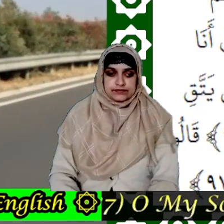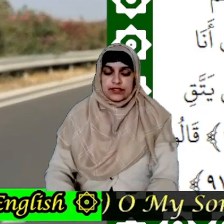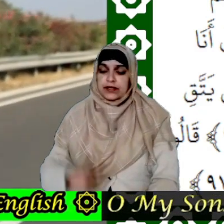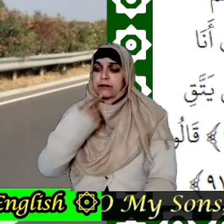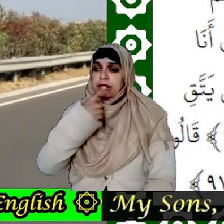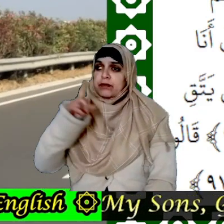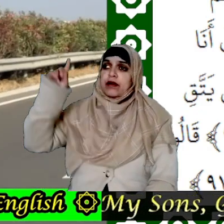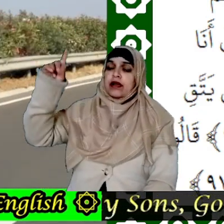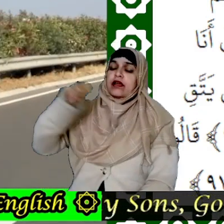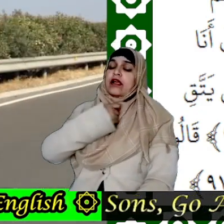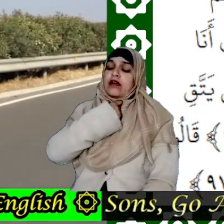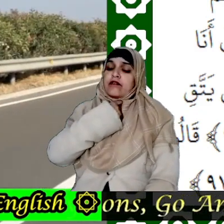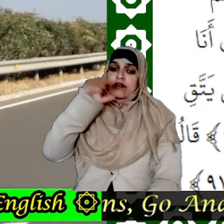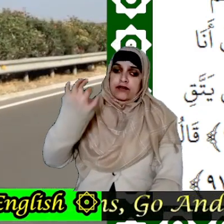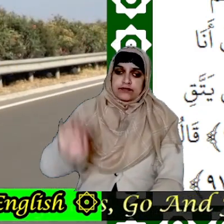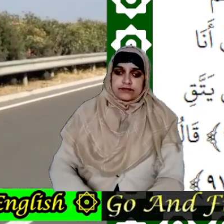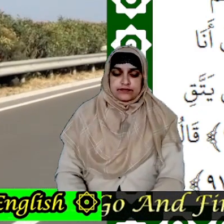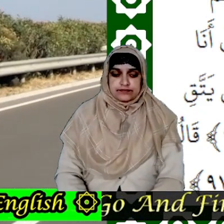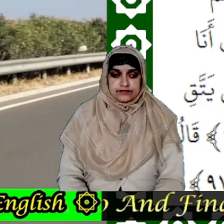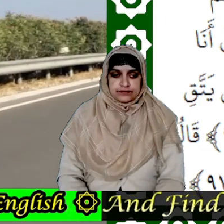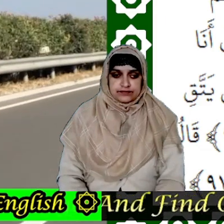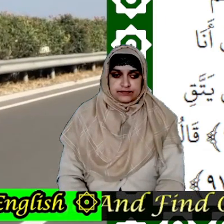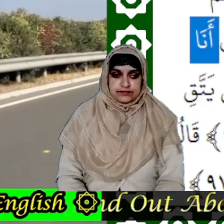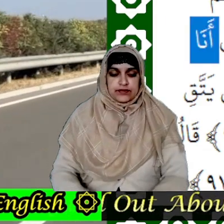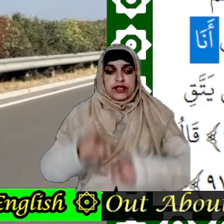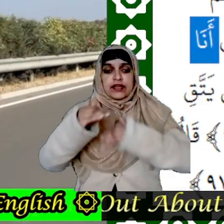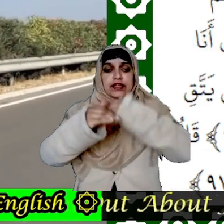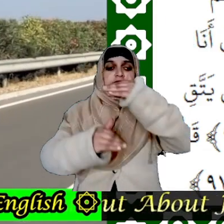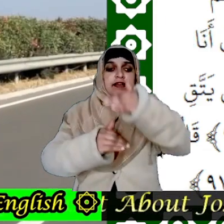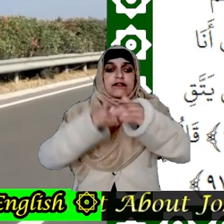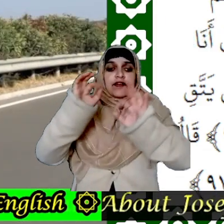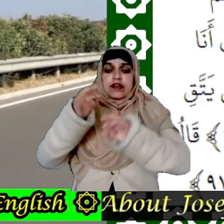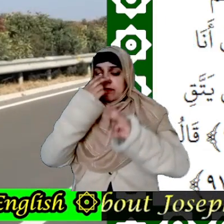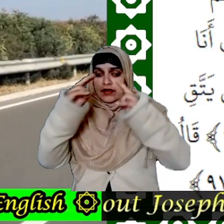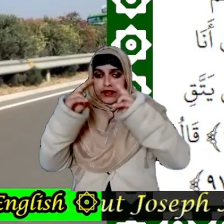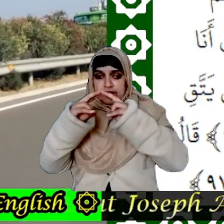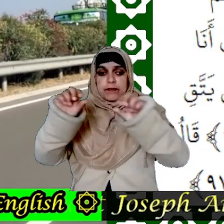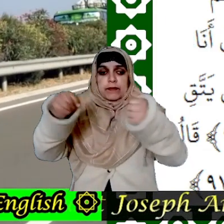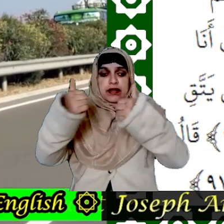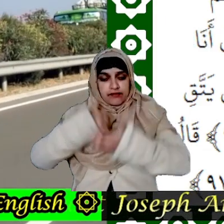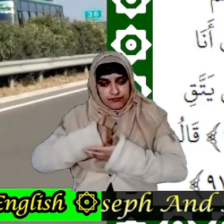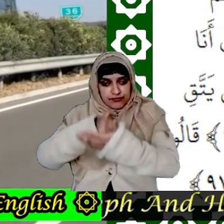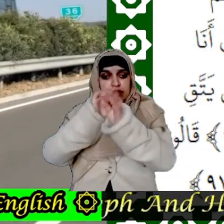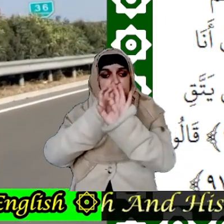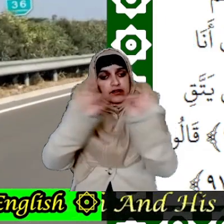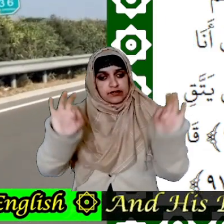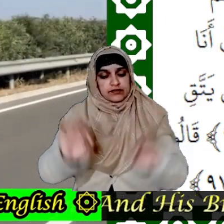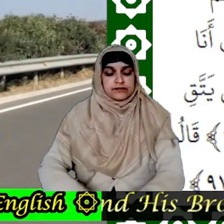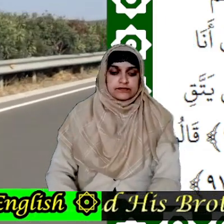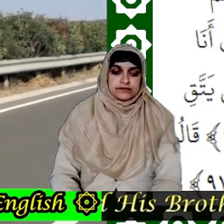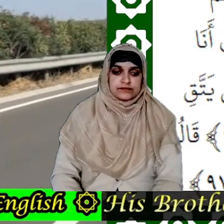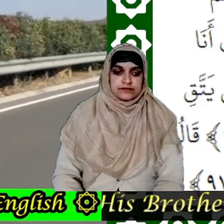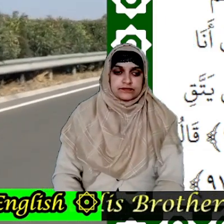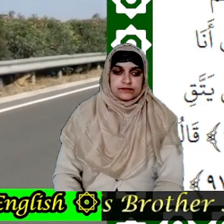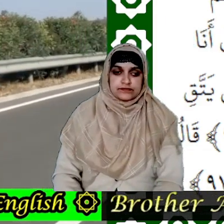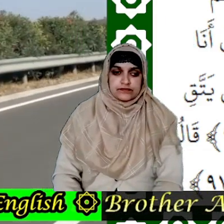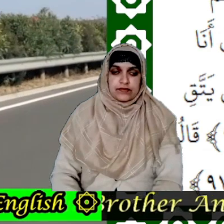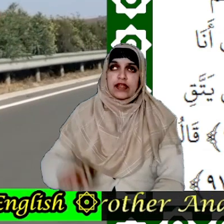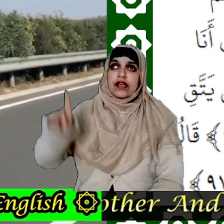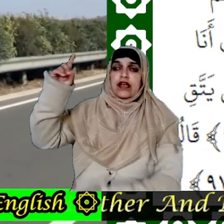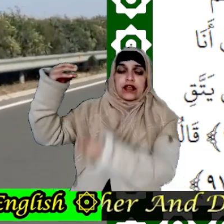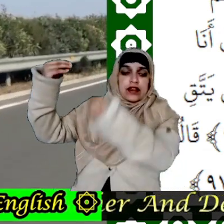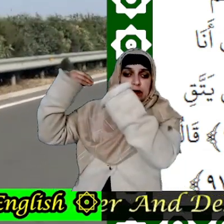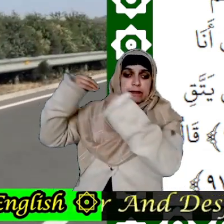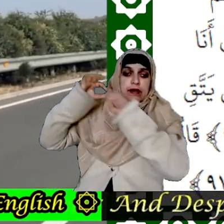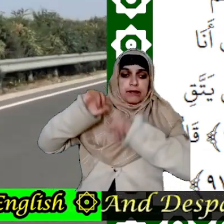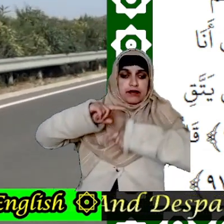لأنت ساعتي يوسفي جني قال أنا يوسفي جين وهذا أخي خني دب ليس هذا أباتي جين قد